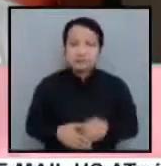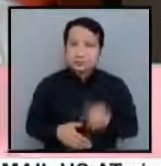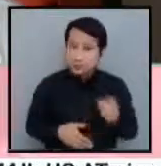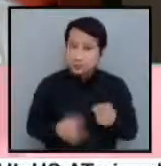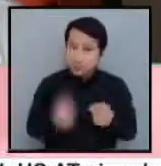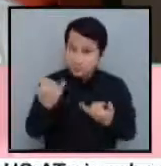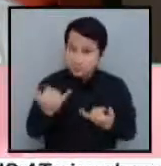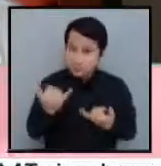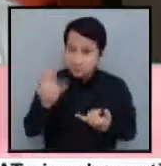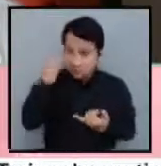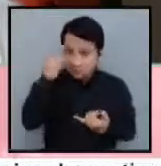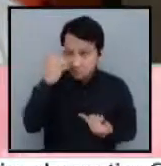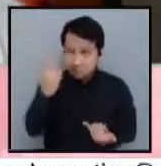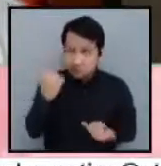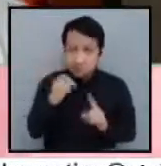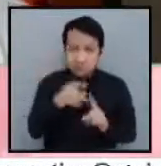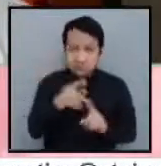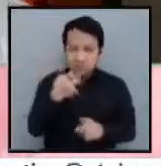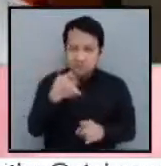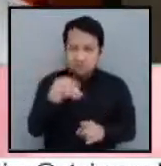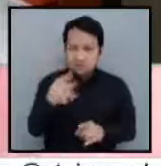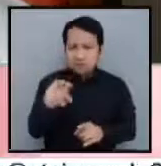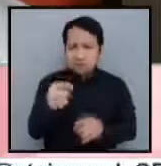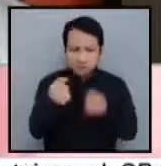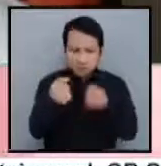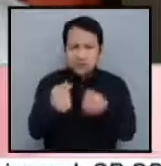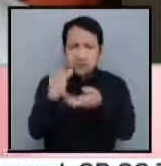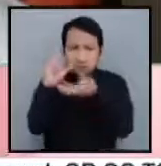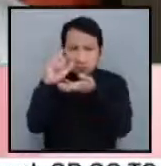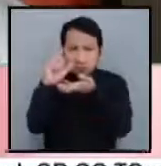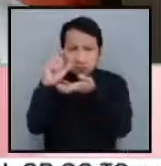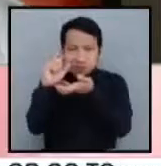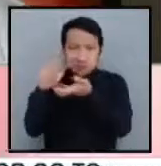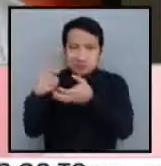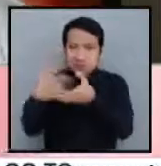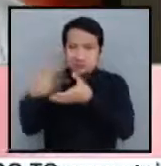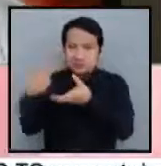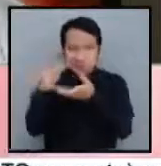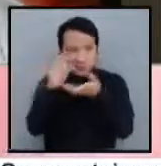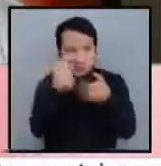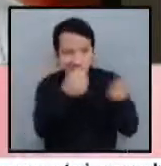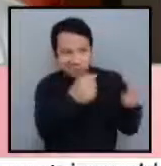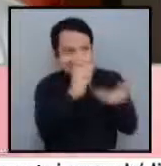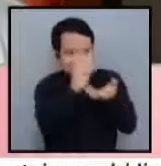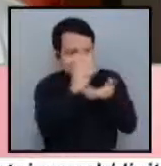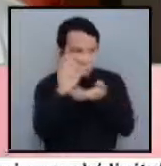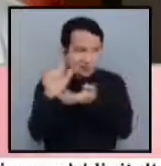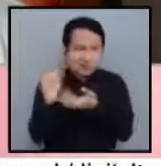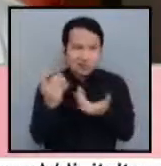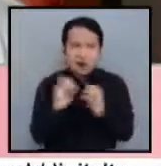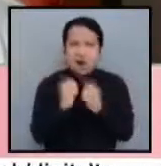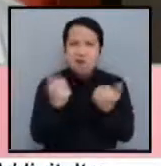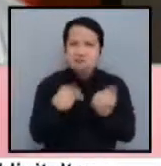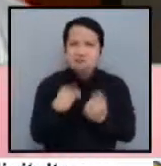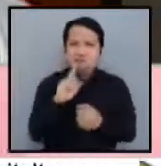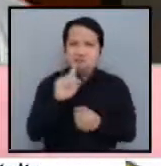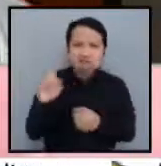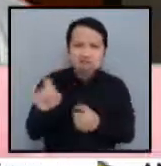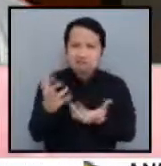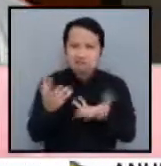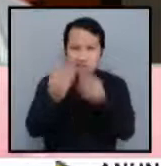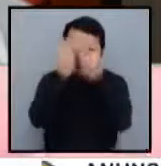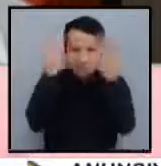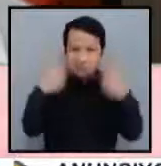ngayon na Carl sa TikTok yung street photography. Ano masasabi mo o maipapayo mo sa mga gusto ring